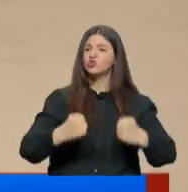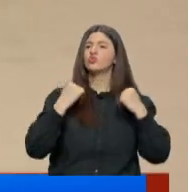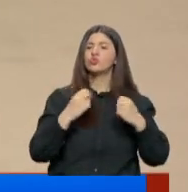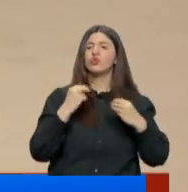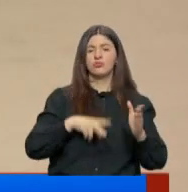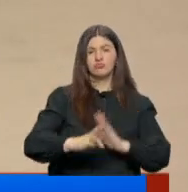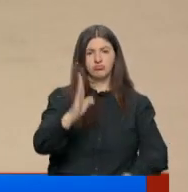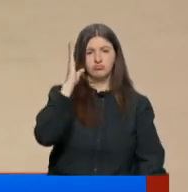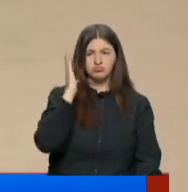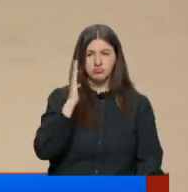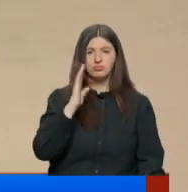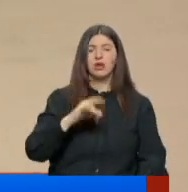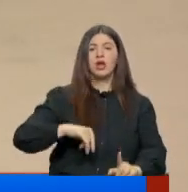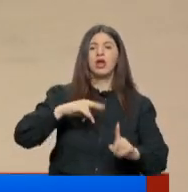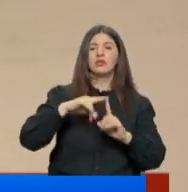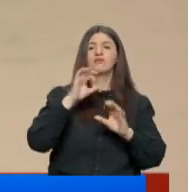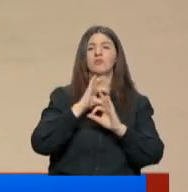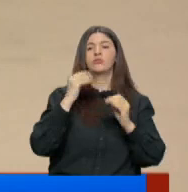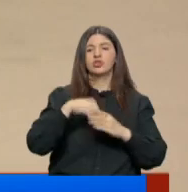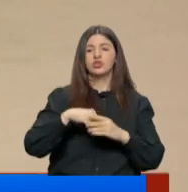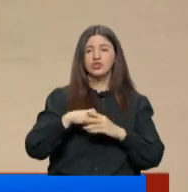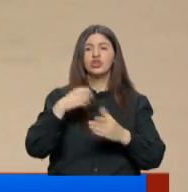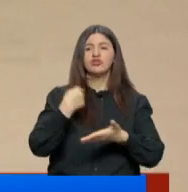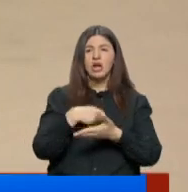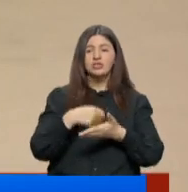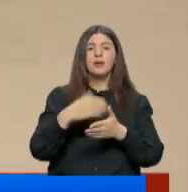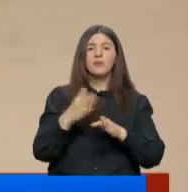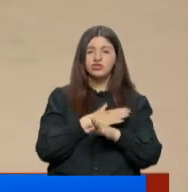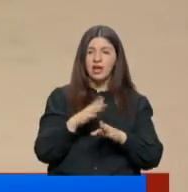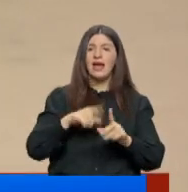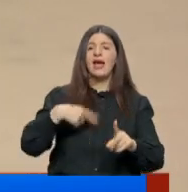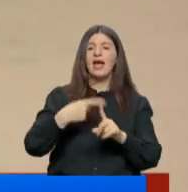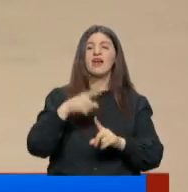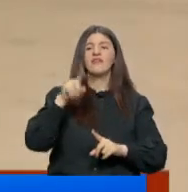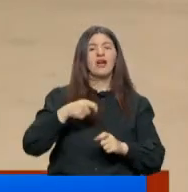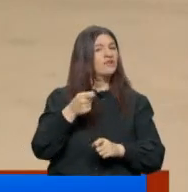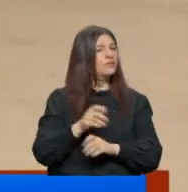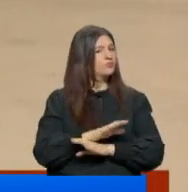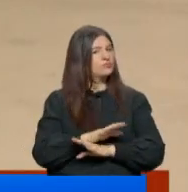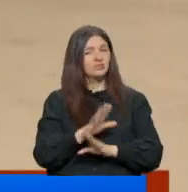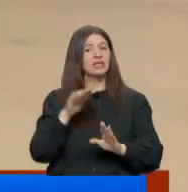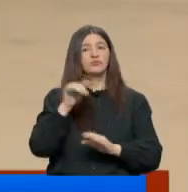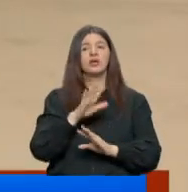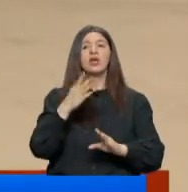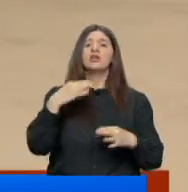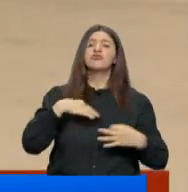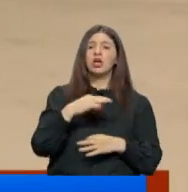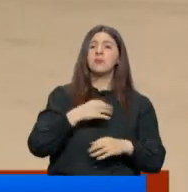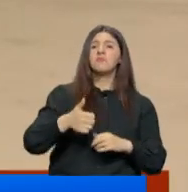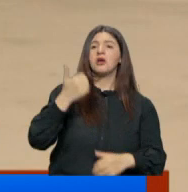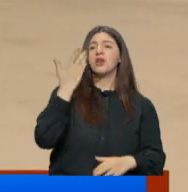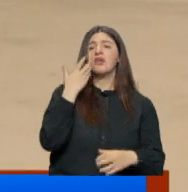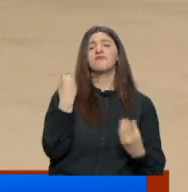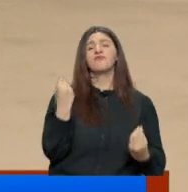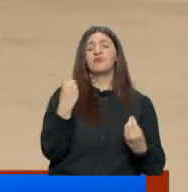güçlenerek yoluna devam ediyor. Hedeflerin tutturulması için çarşıya, pazara ek vergi getirmeyeceğiz. Sayın Bakan'ın keyfi yerinde bütçe fazla verdi